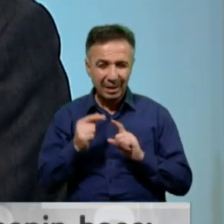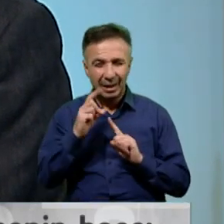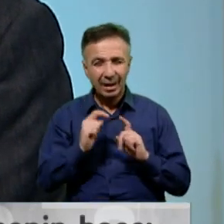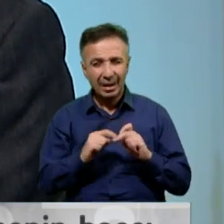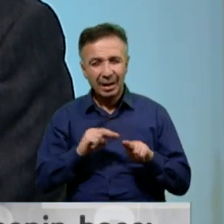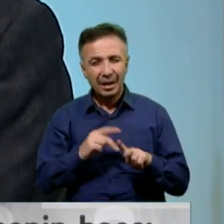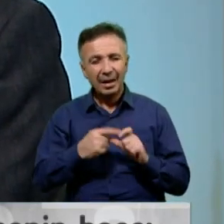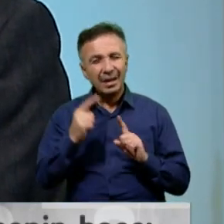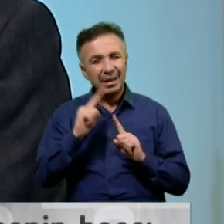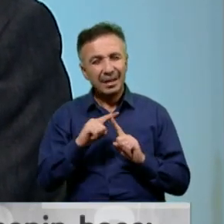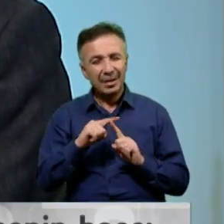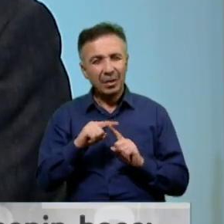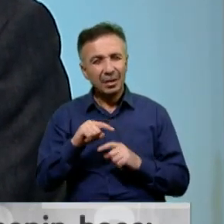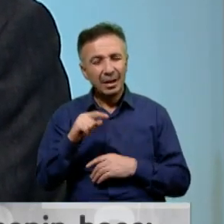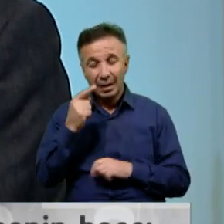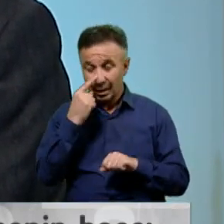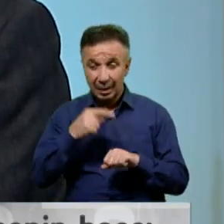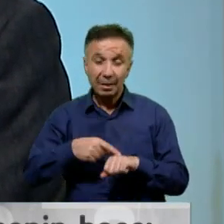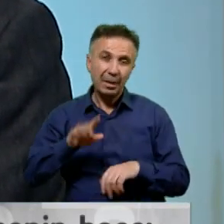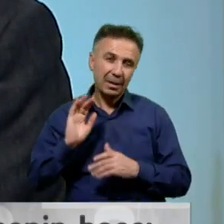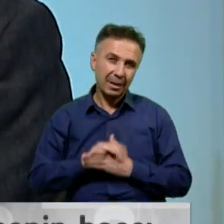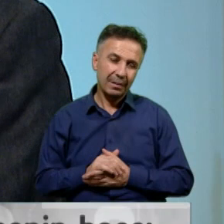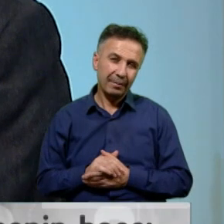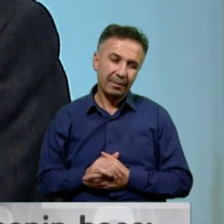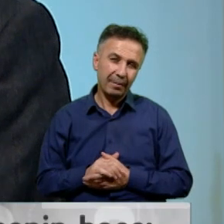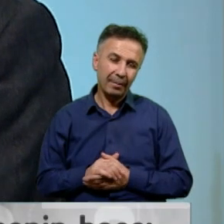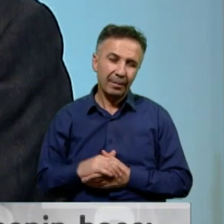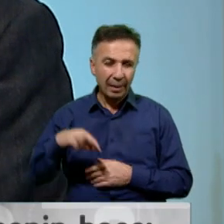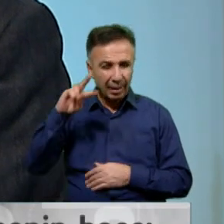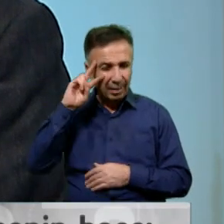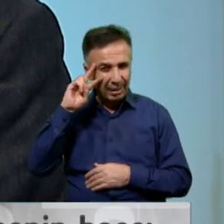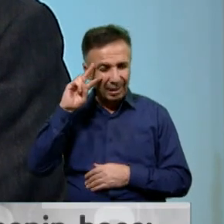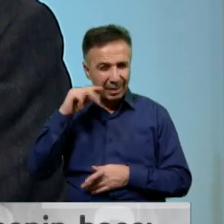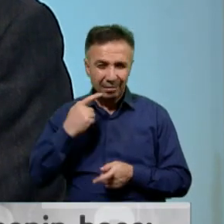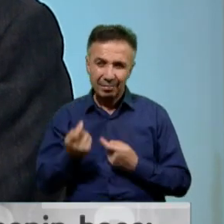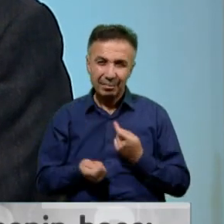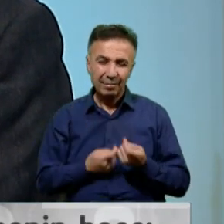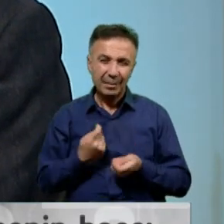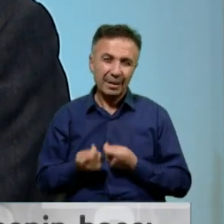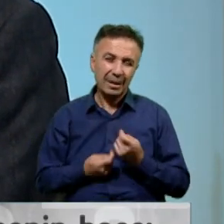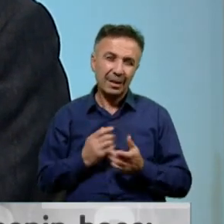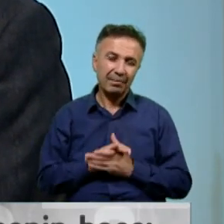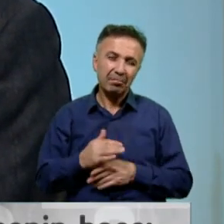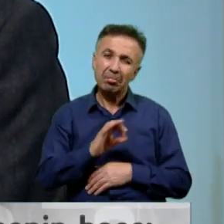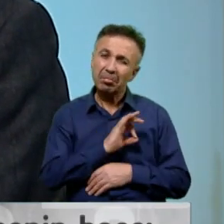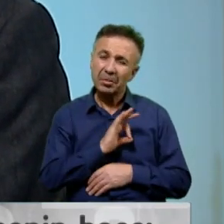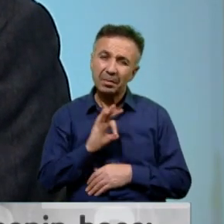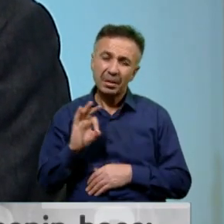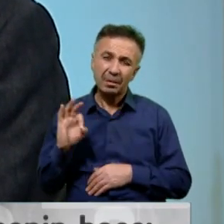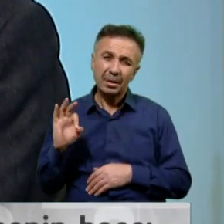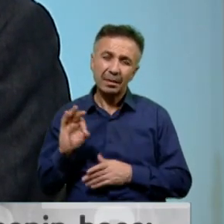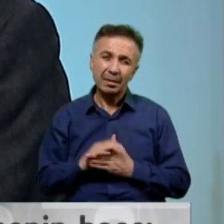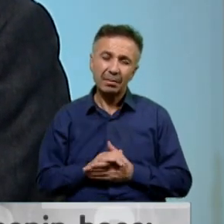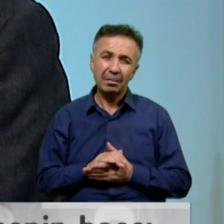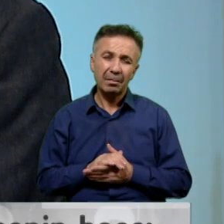başlarında, onlara itibar etmemeli. Böyle sahte işlerle hiçbir zaman zaten